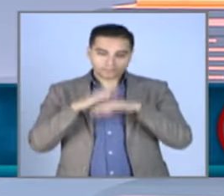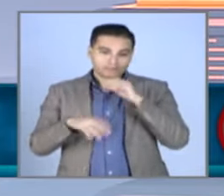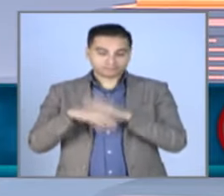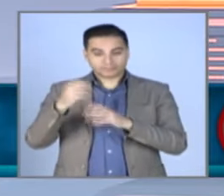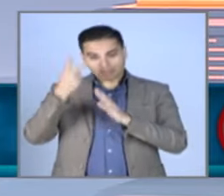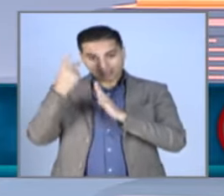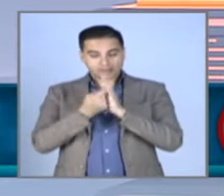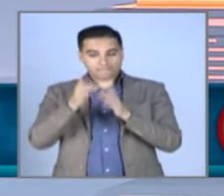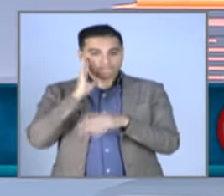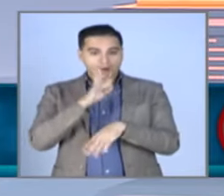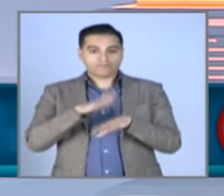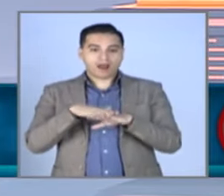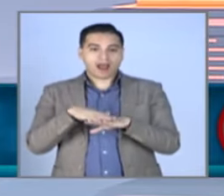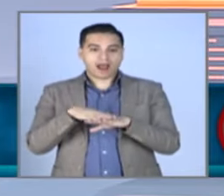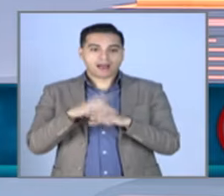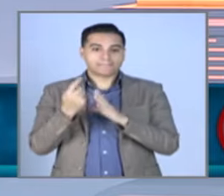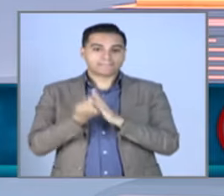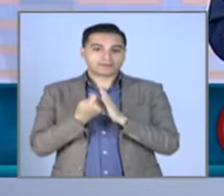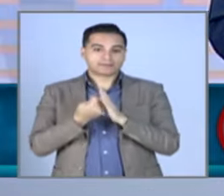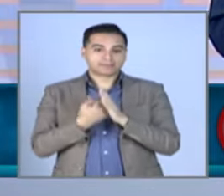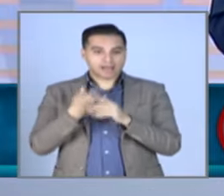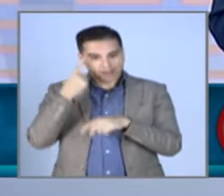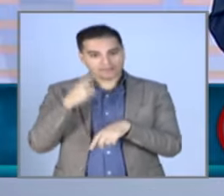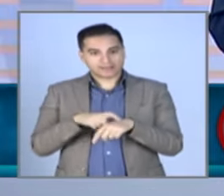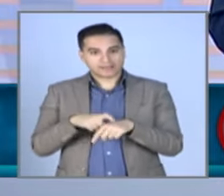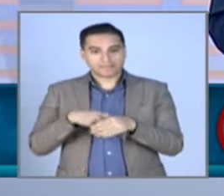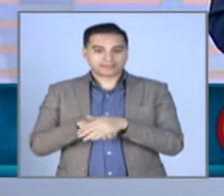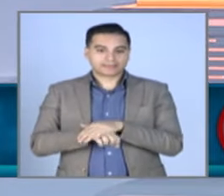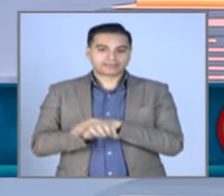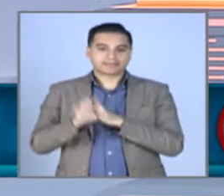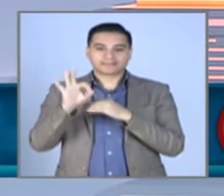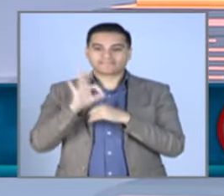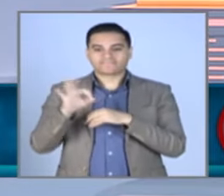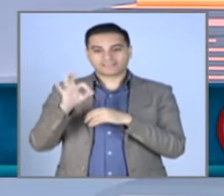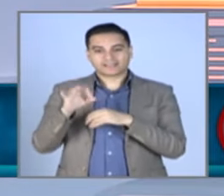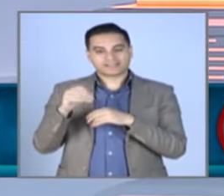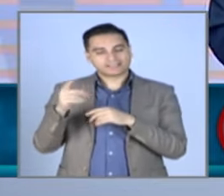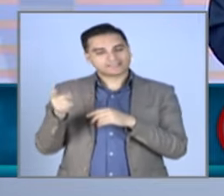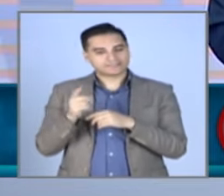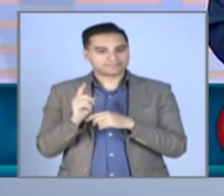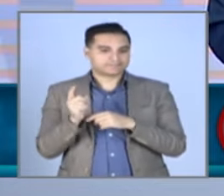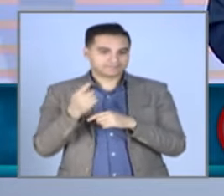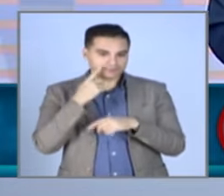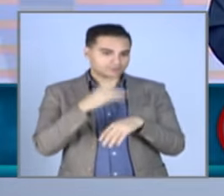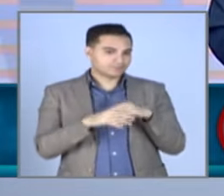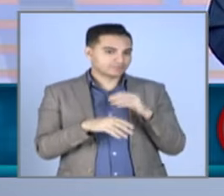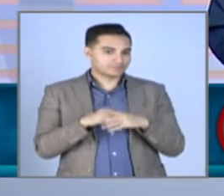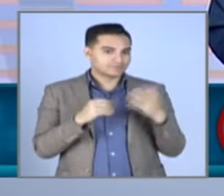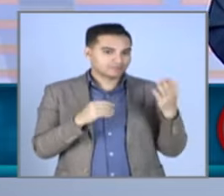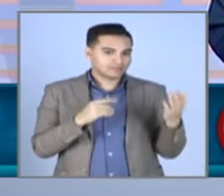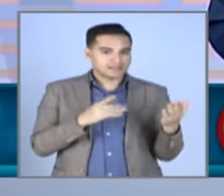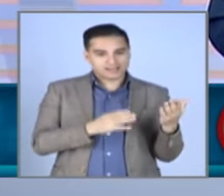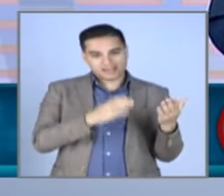الأديب ده مشهور إنه بيكتب عن الريف. هو إحنا ممكن نعرف جنسيته؟ كنت قلت له خد نوبل؟ في